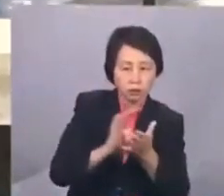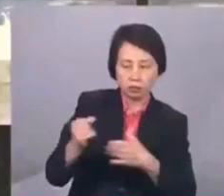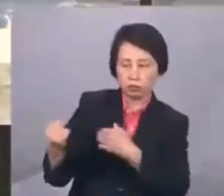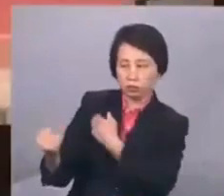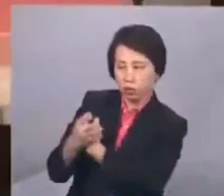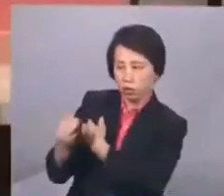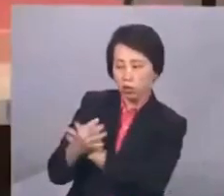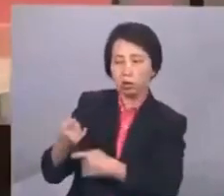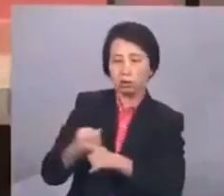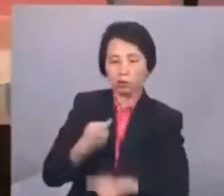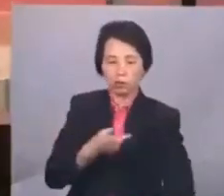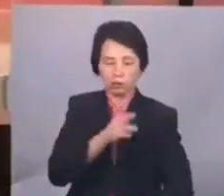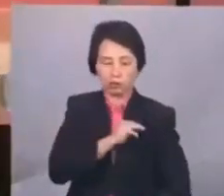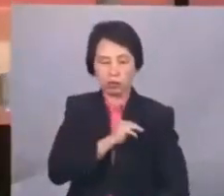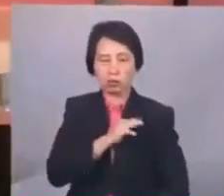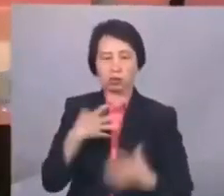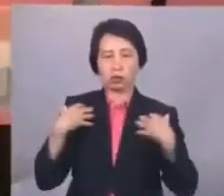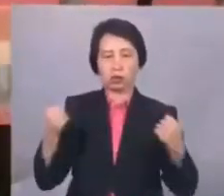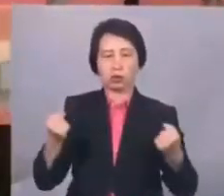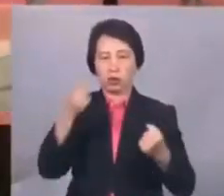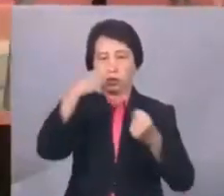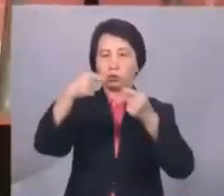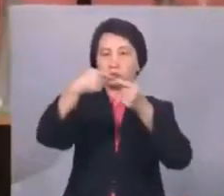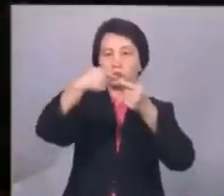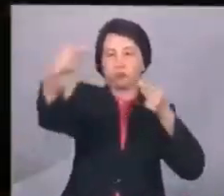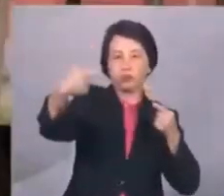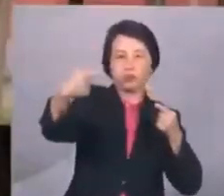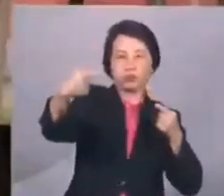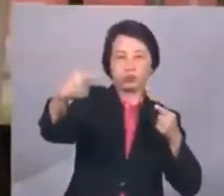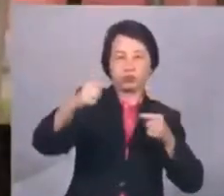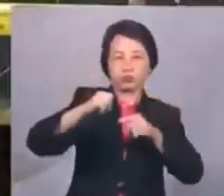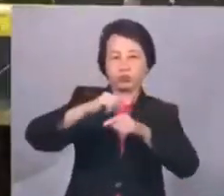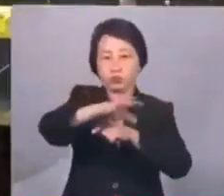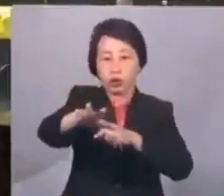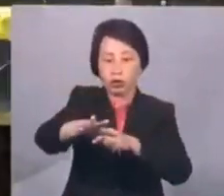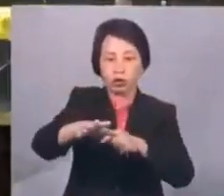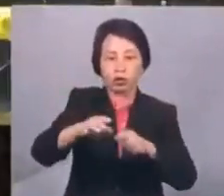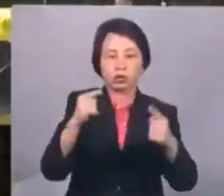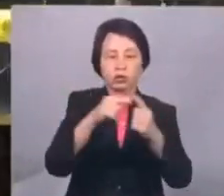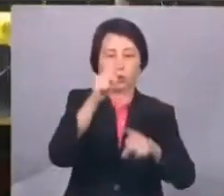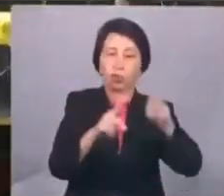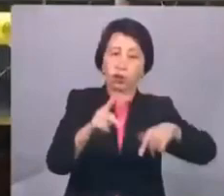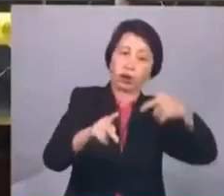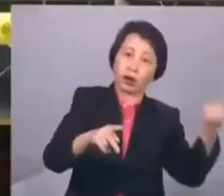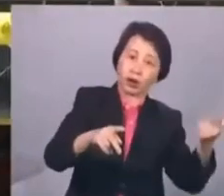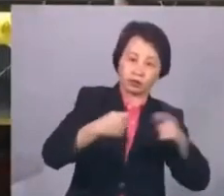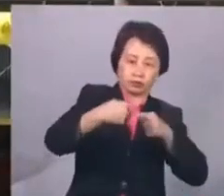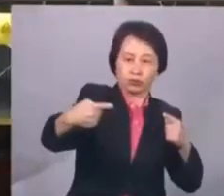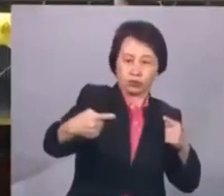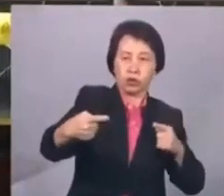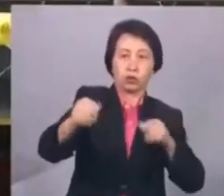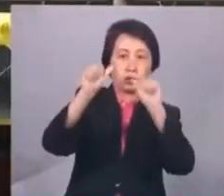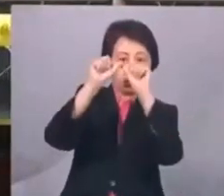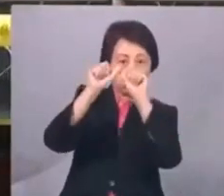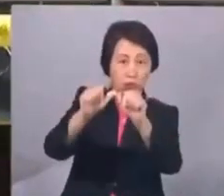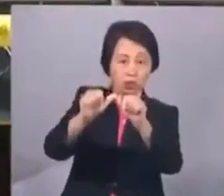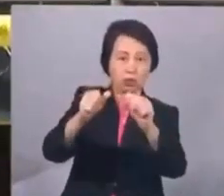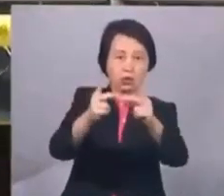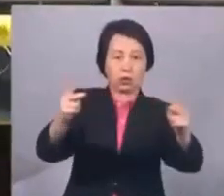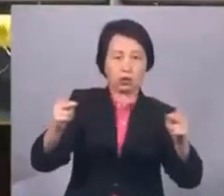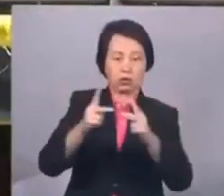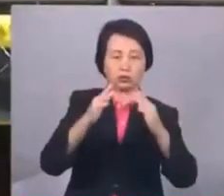penasihat daripada Menteri Kesehatan pagi memutuskan rangkaian jangkitan kepada penghuni lain yang tinggal di kawasan